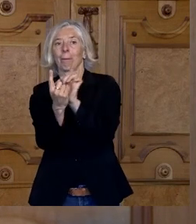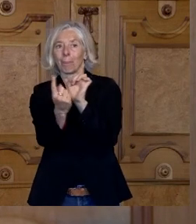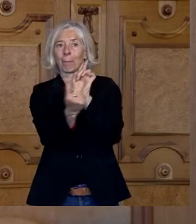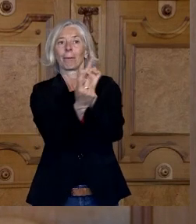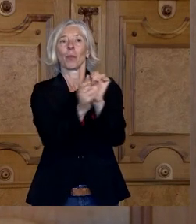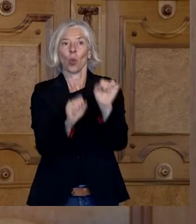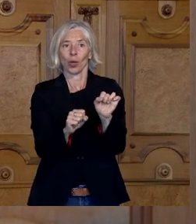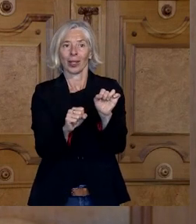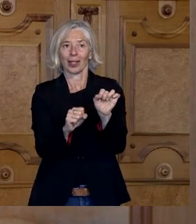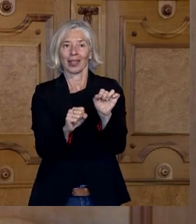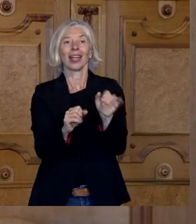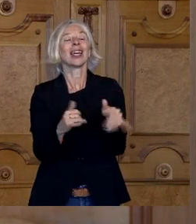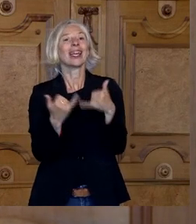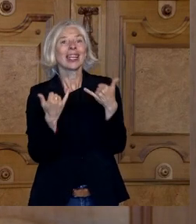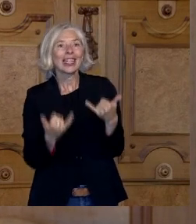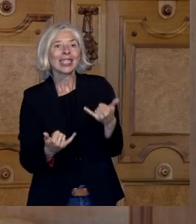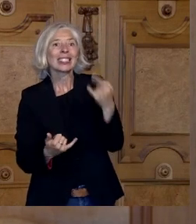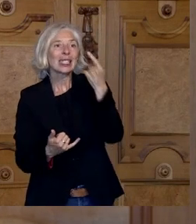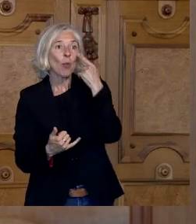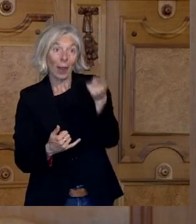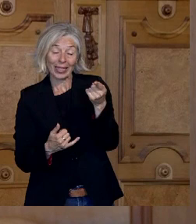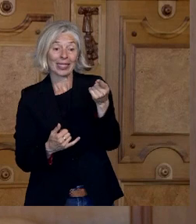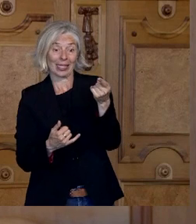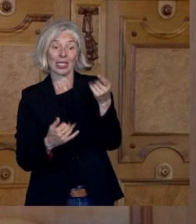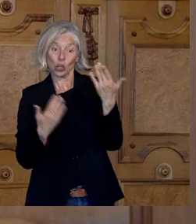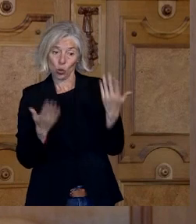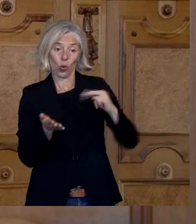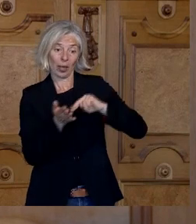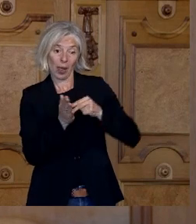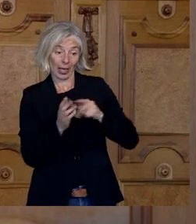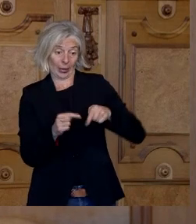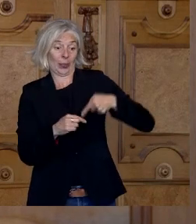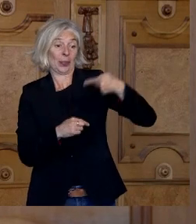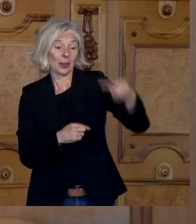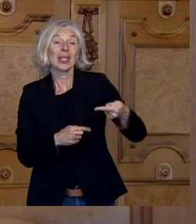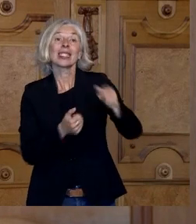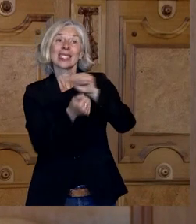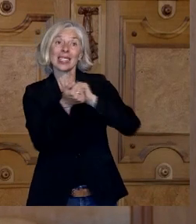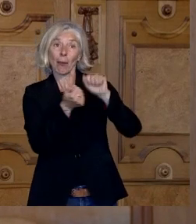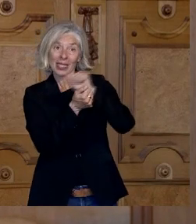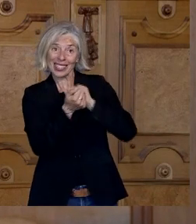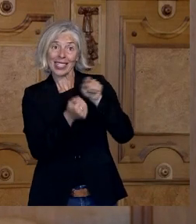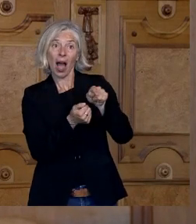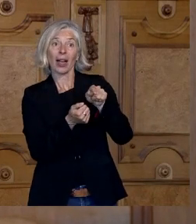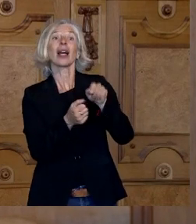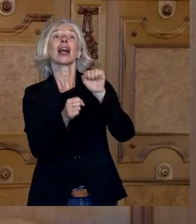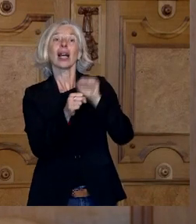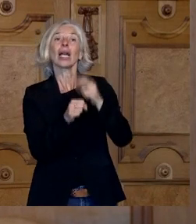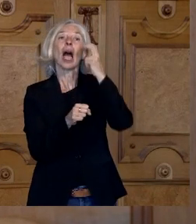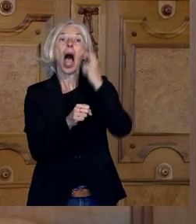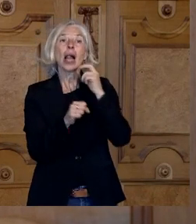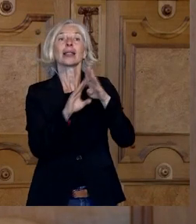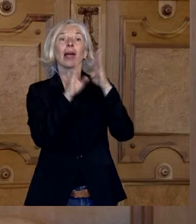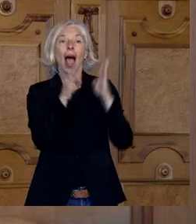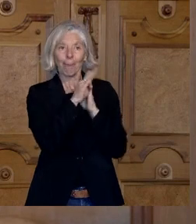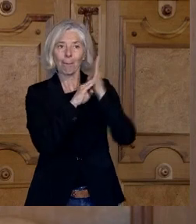und Altenheimen treten ja nun bereits seit mitkommendem Samstag in Kraft. Am kommenden Wochenende